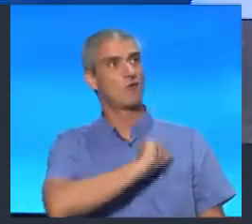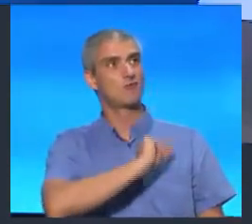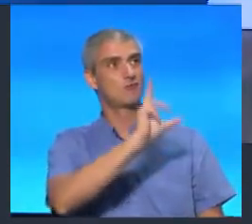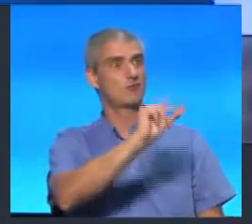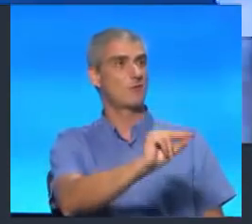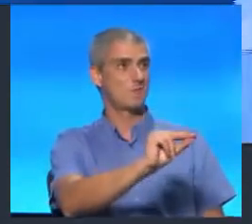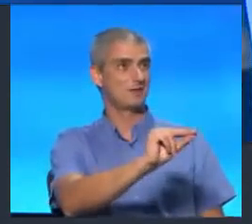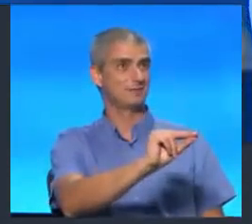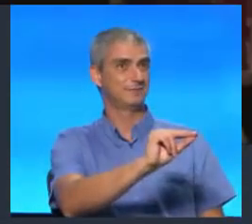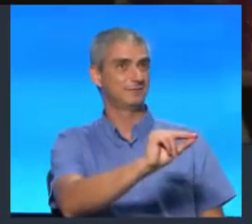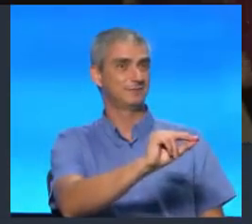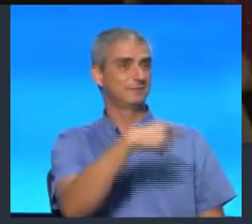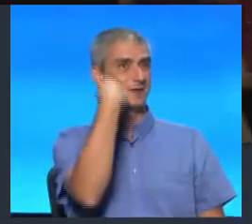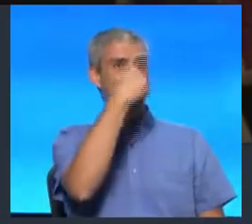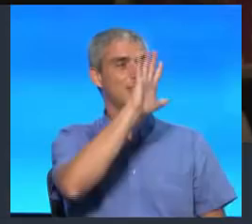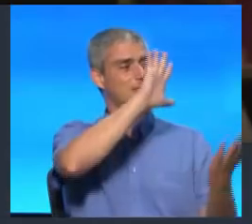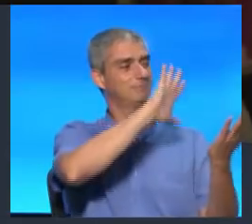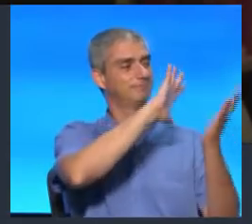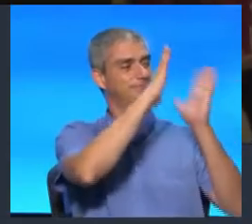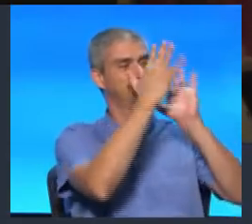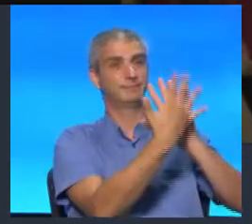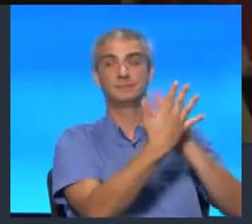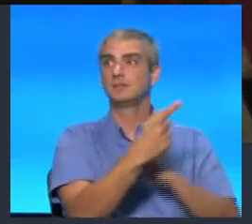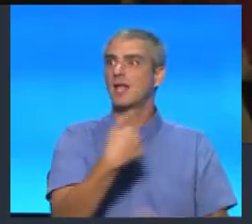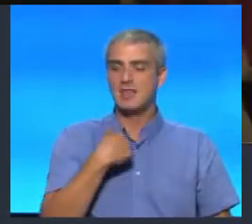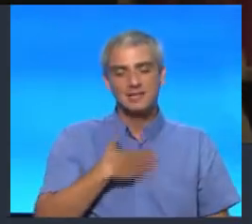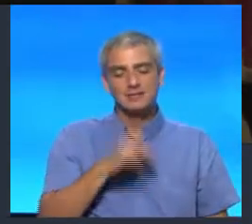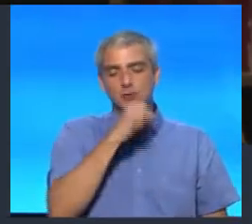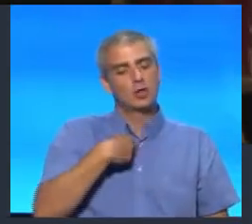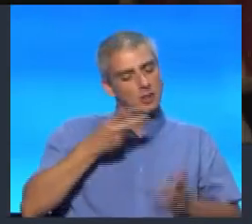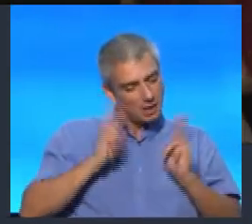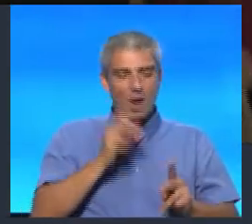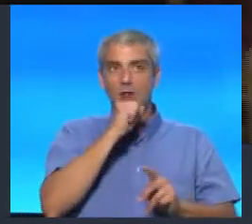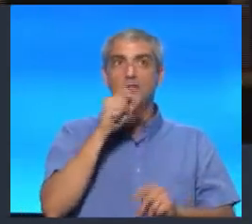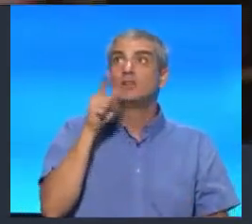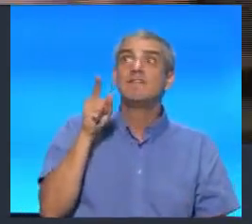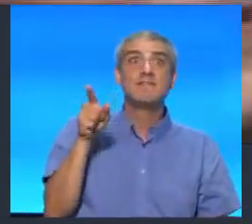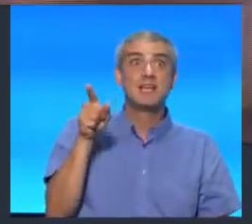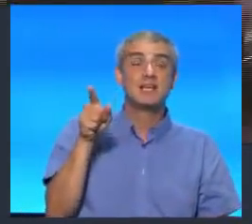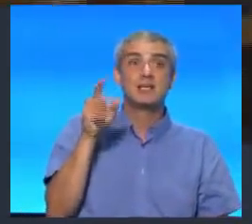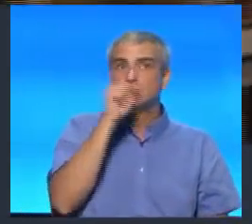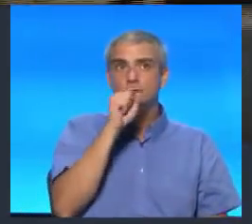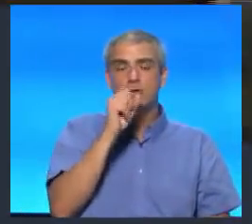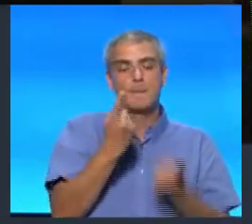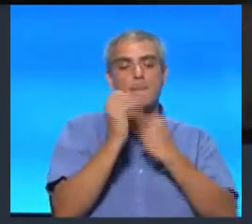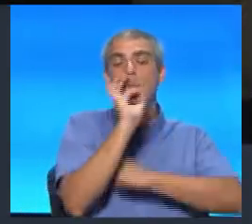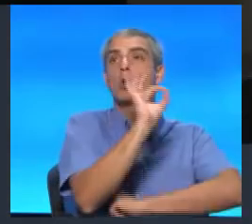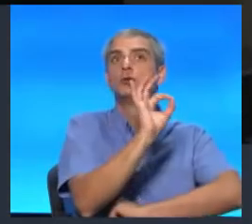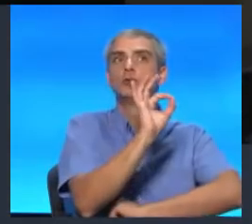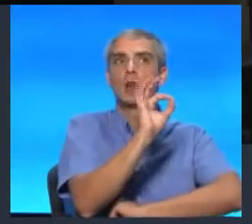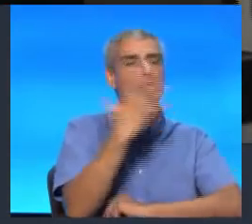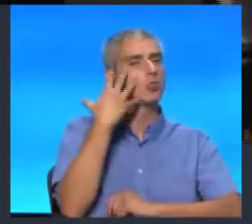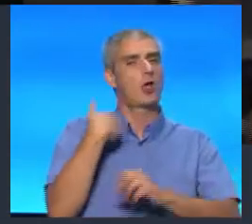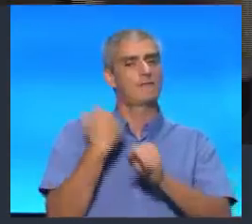אני לוקח שיר שאני ארגיש שאני אוכל לשיר אותו, והיא, שהשיר הוא במקור שלה, תאהב את הביצוע